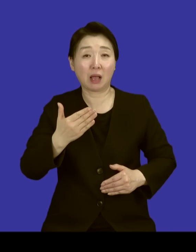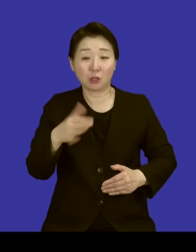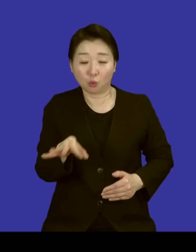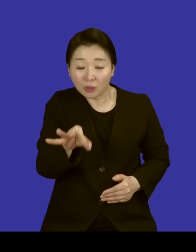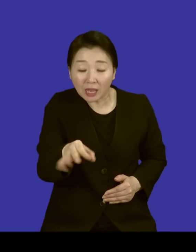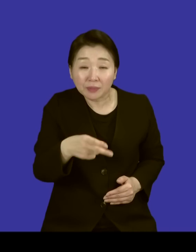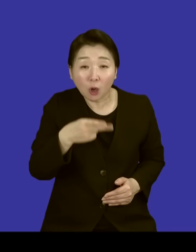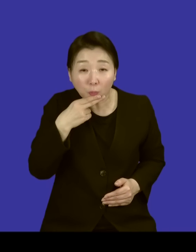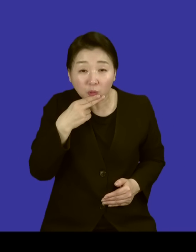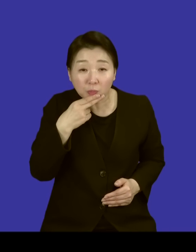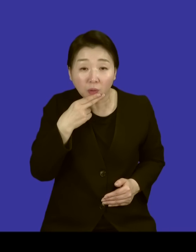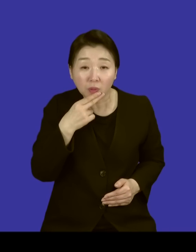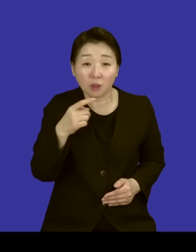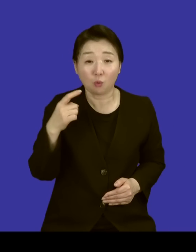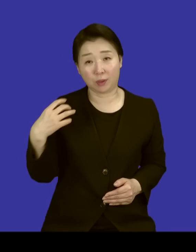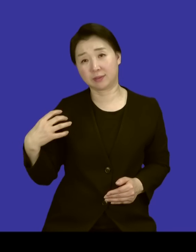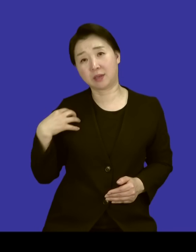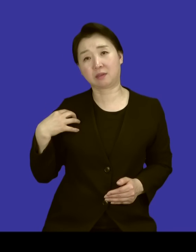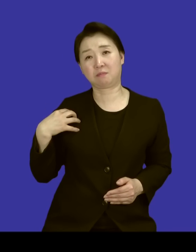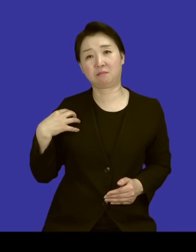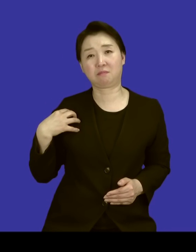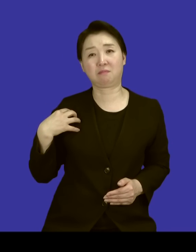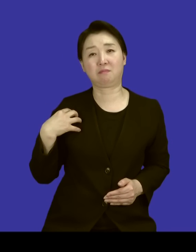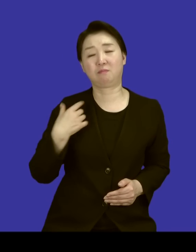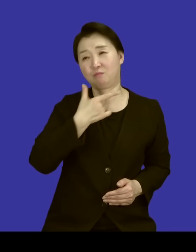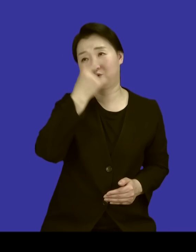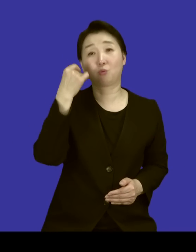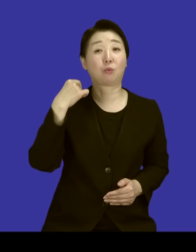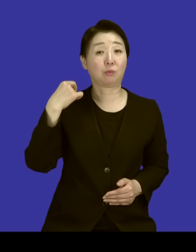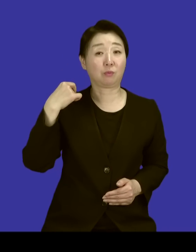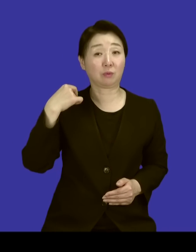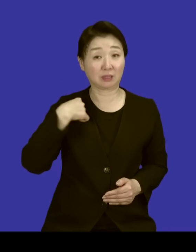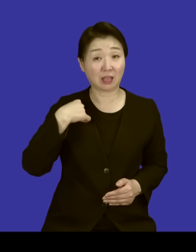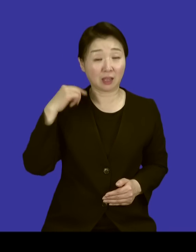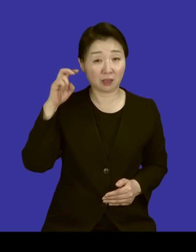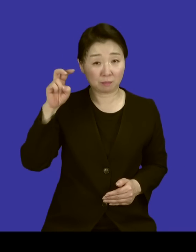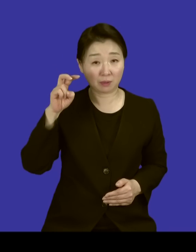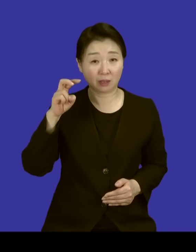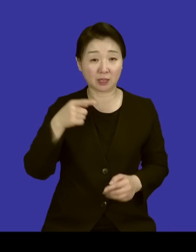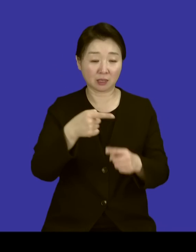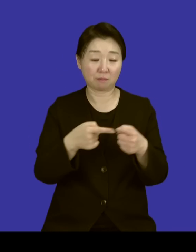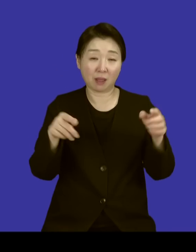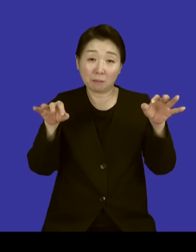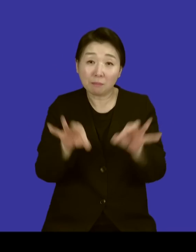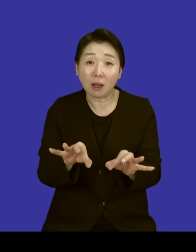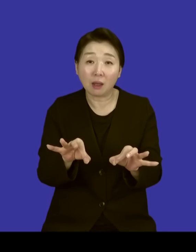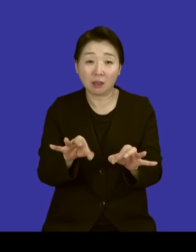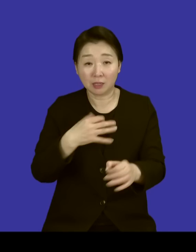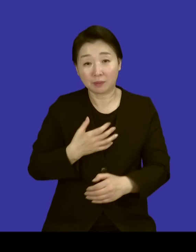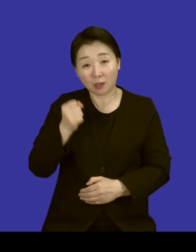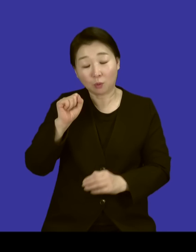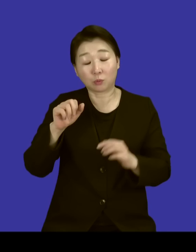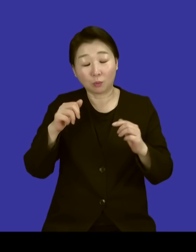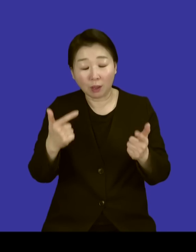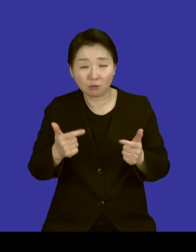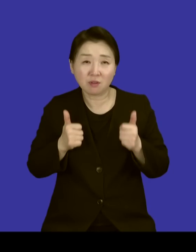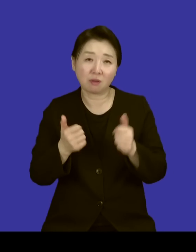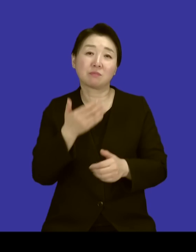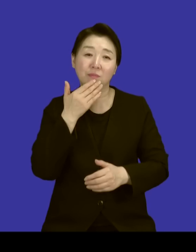냈으면 지금 같은 책임감이 상당히 부족했을 것 같은데 예. 반반 제 것도 아니고 열심히 할 수